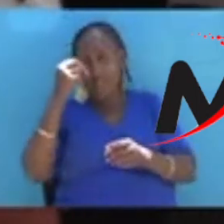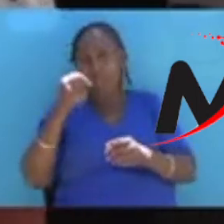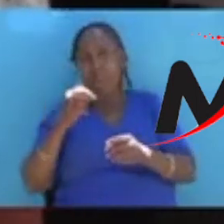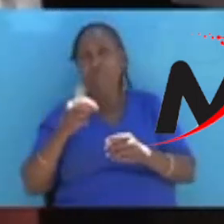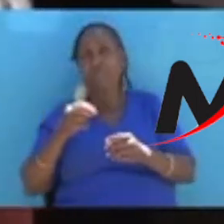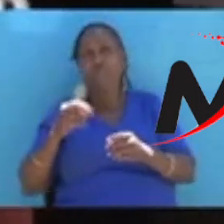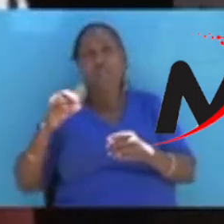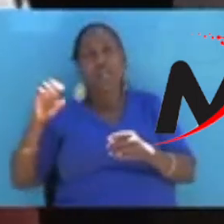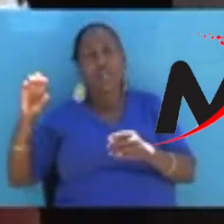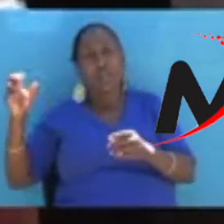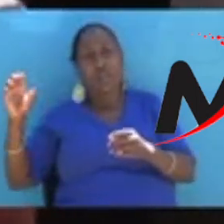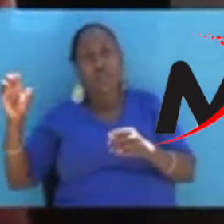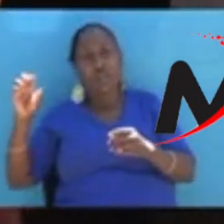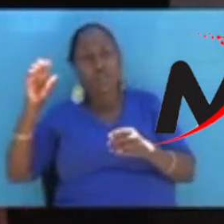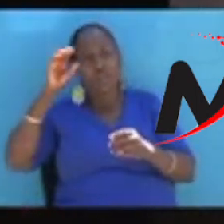host governor,